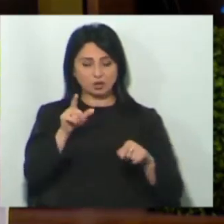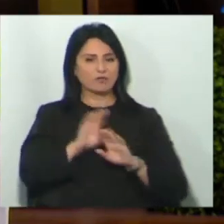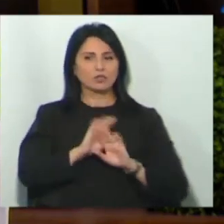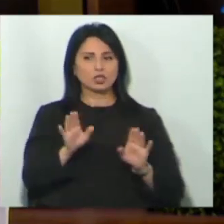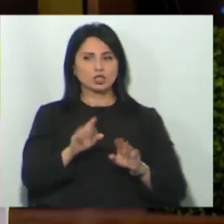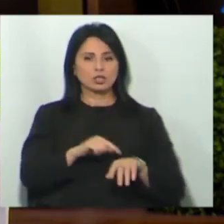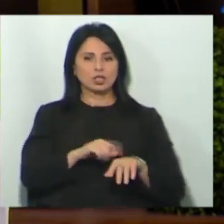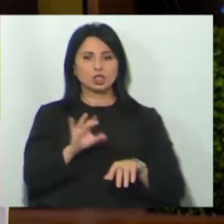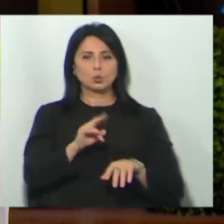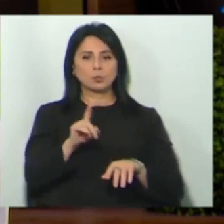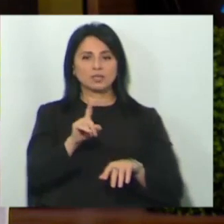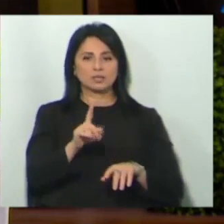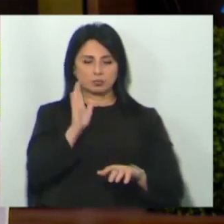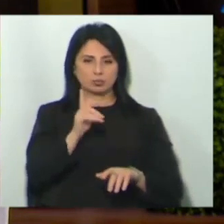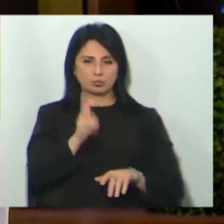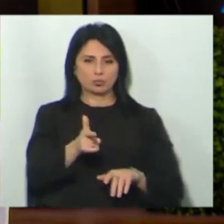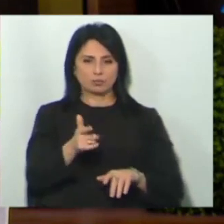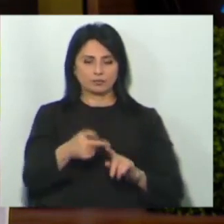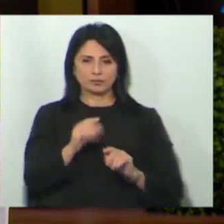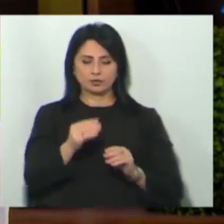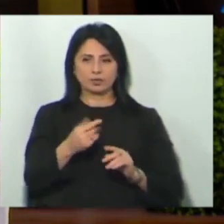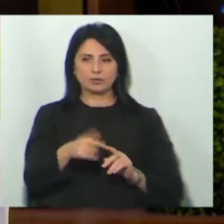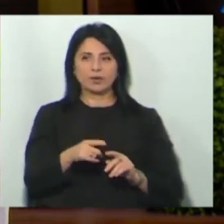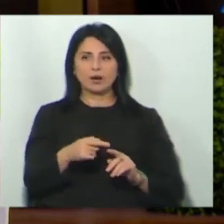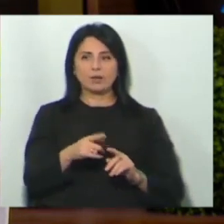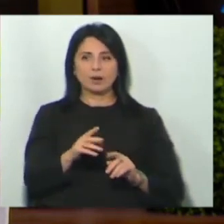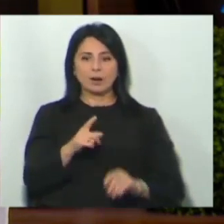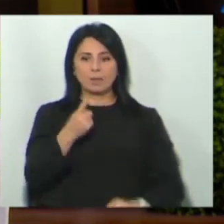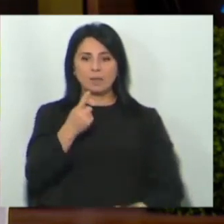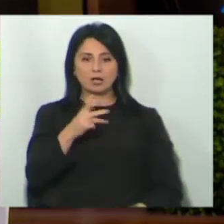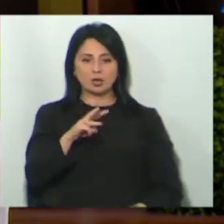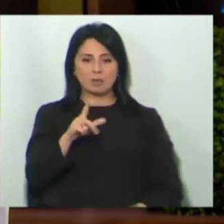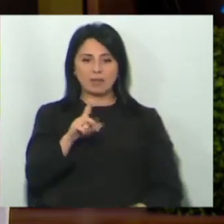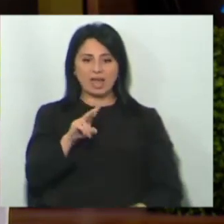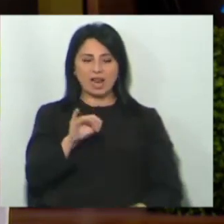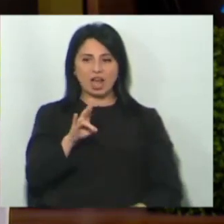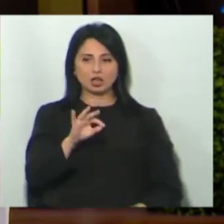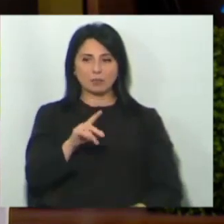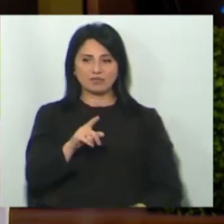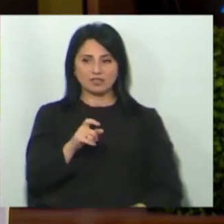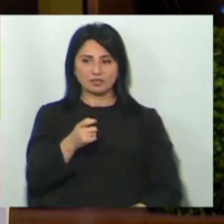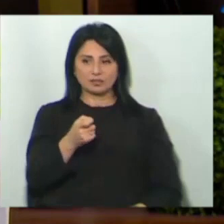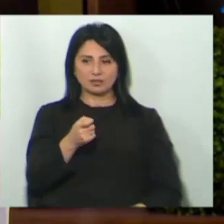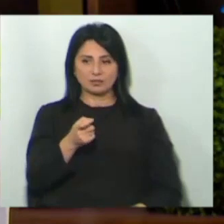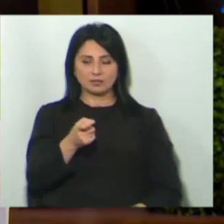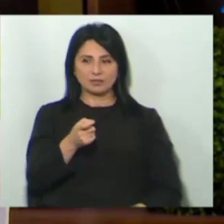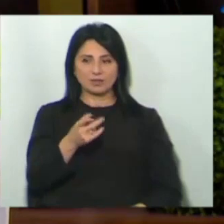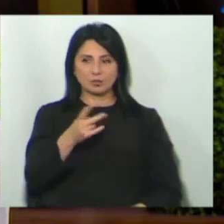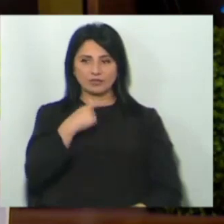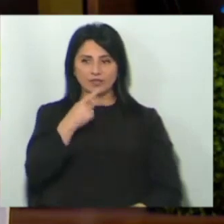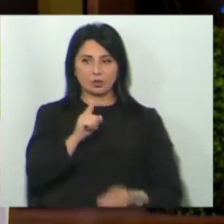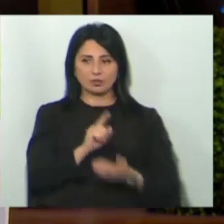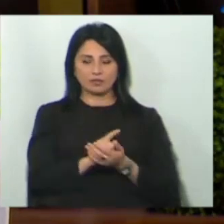რაღაც პატარა სიურპრიზები არ მოგვემზადოს. Ჩვენ მხოლოდ მელანომაზე თუ მომცემთ ნებას, უნდა